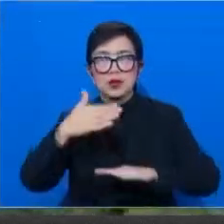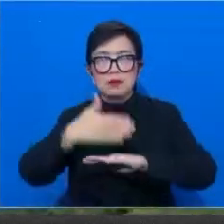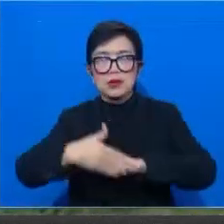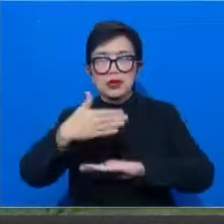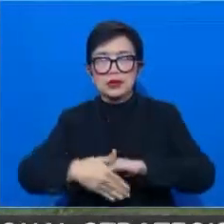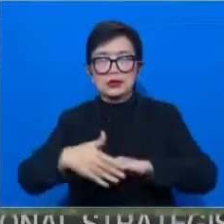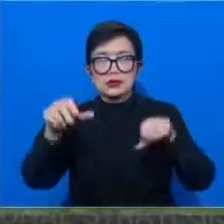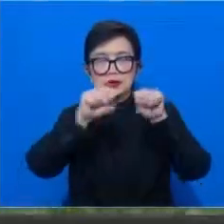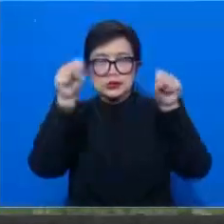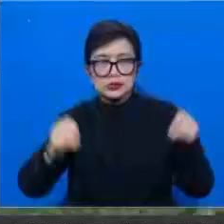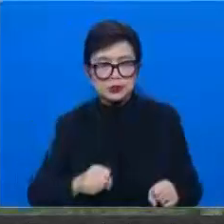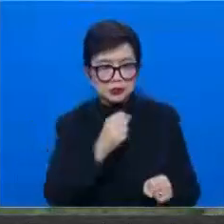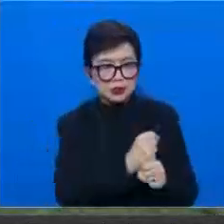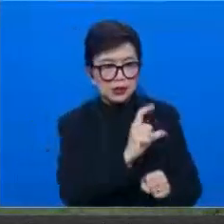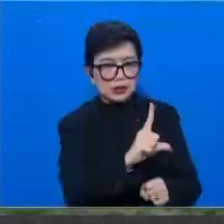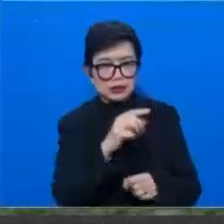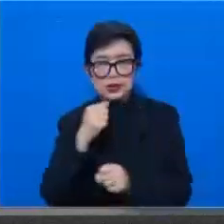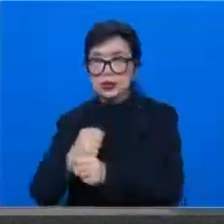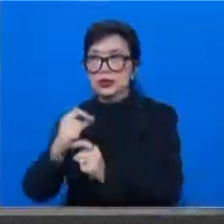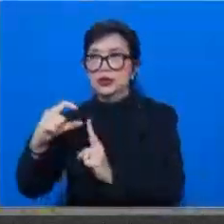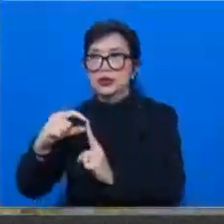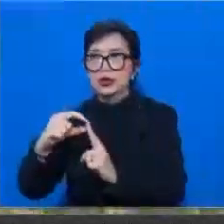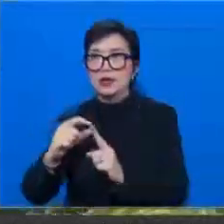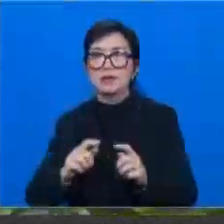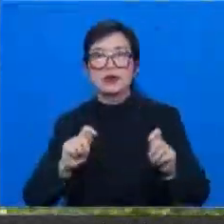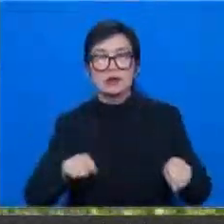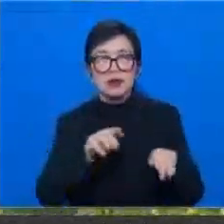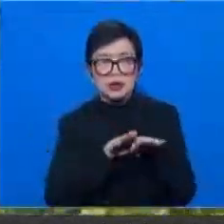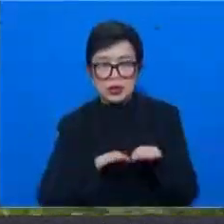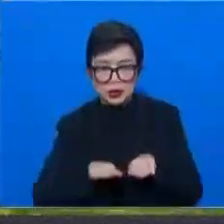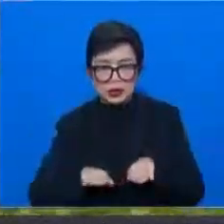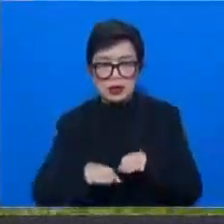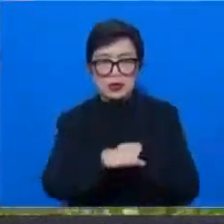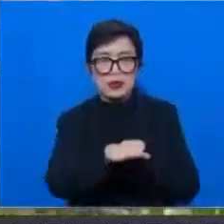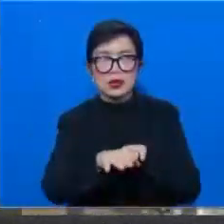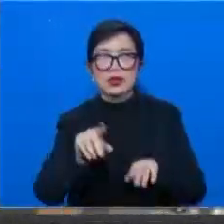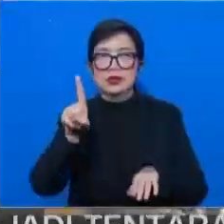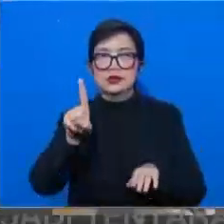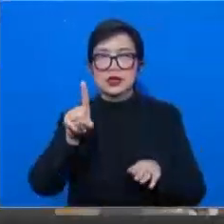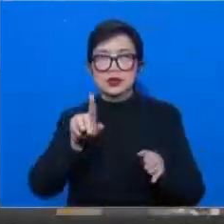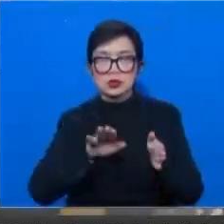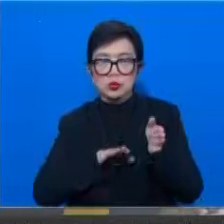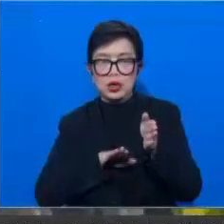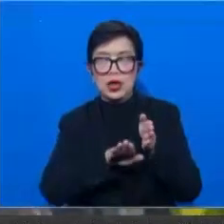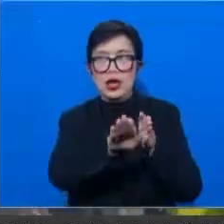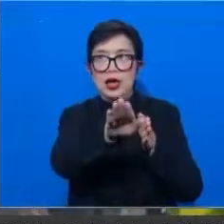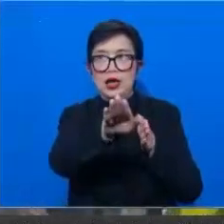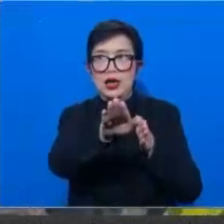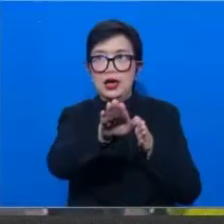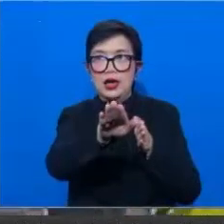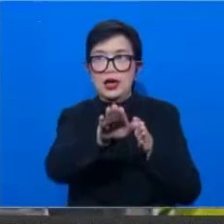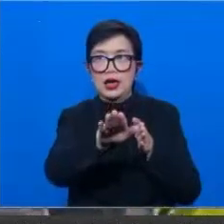genap, petugas juga menerapkan kontraflow di ruas tol Ciawi serta sistem satu arah ke atas atau one way secara